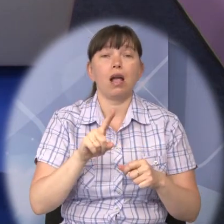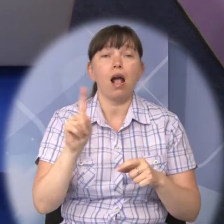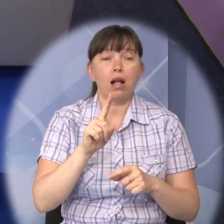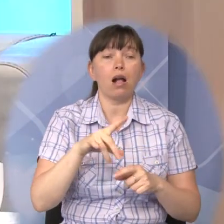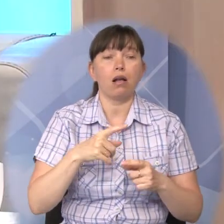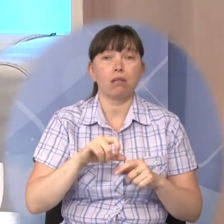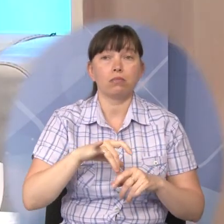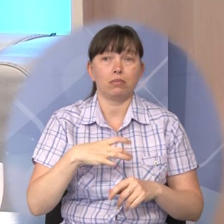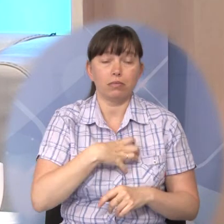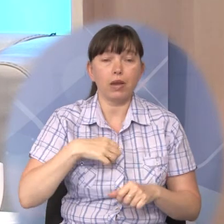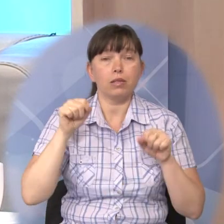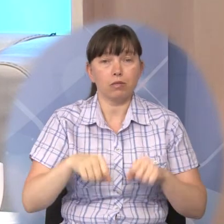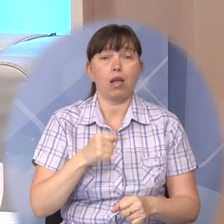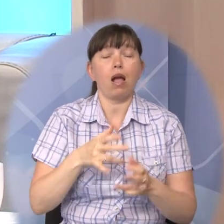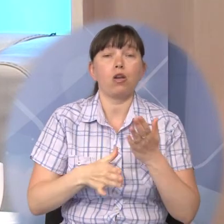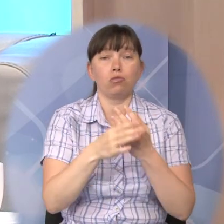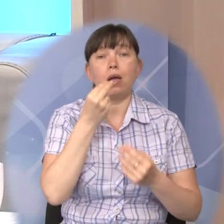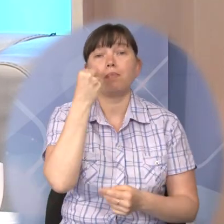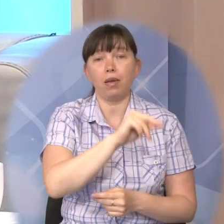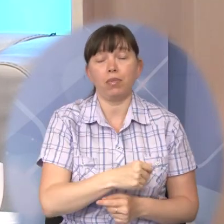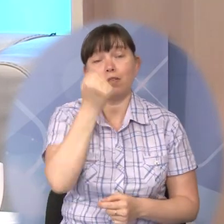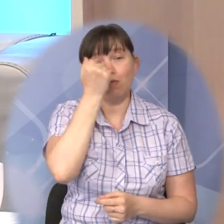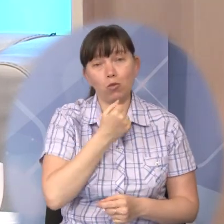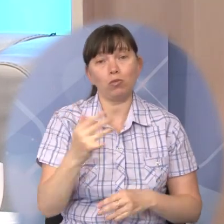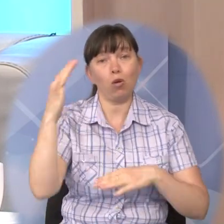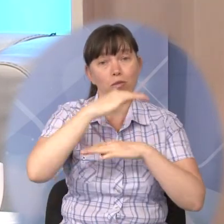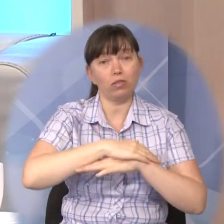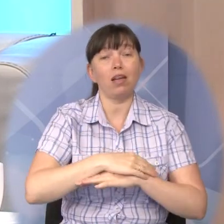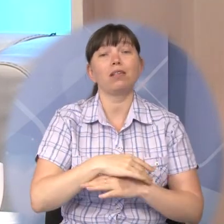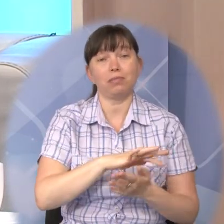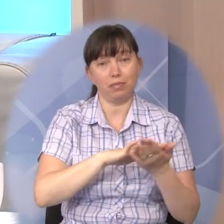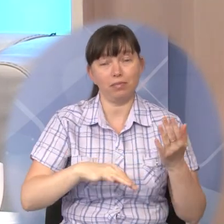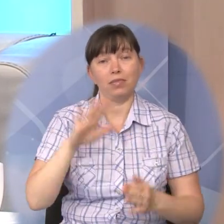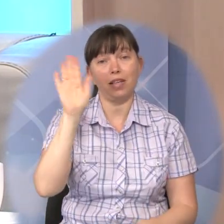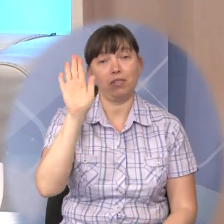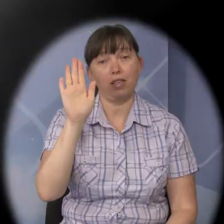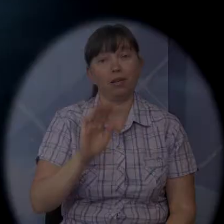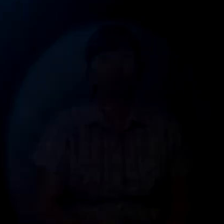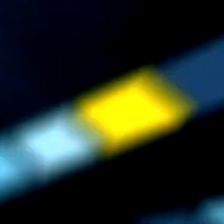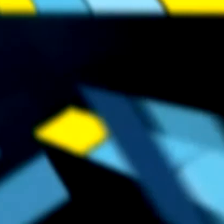bine. Până atunci eu vă mulțumesc pentru atenție, stimați telespectatori, o seară frumoasă în continuare, la revedere!